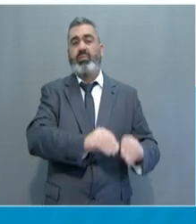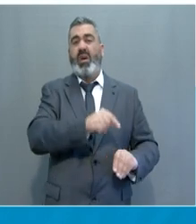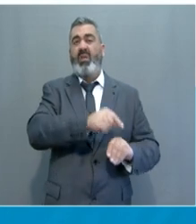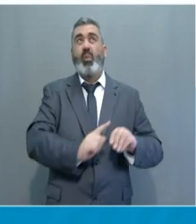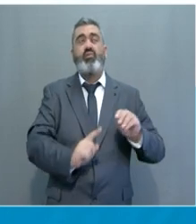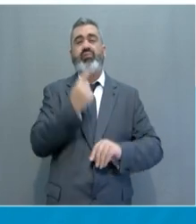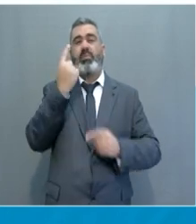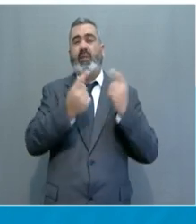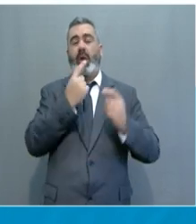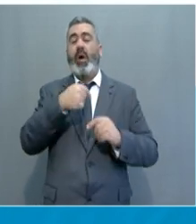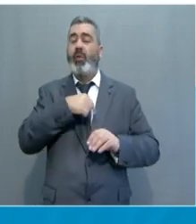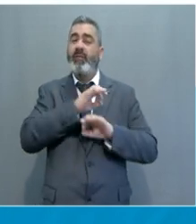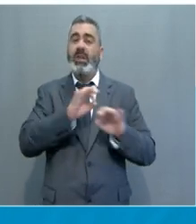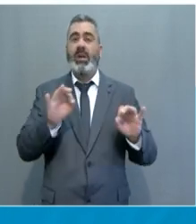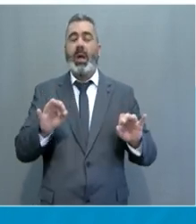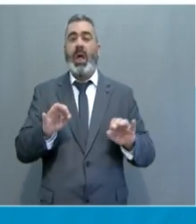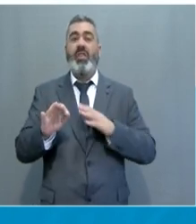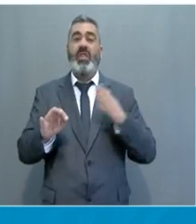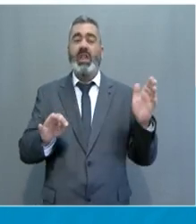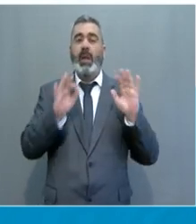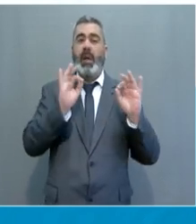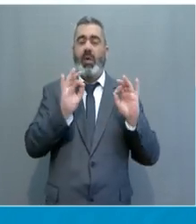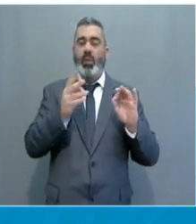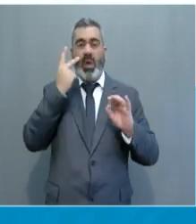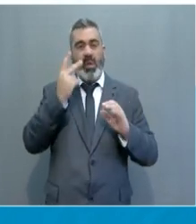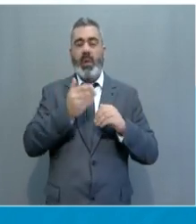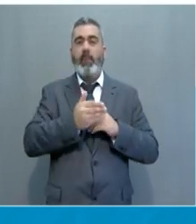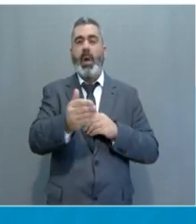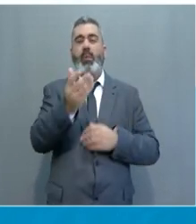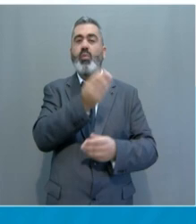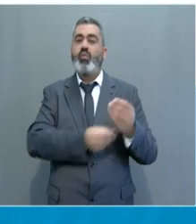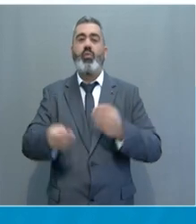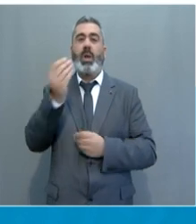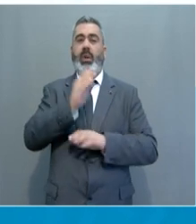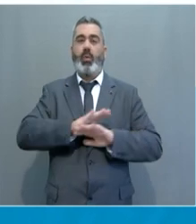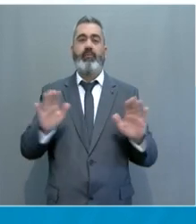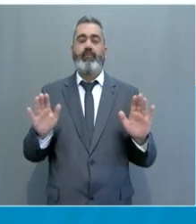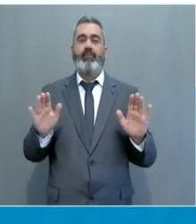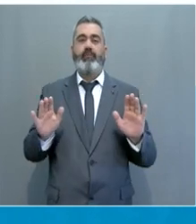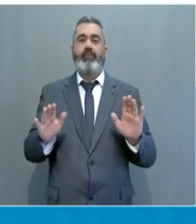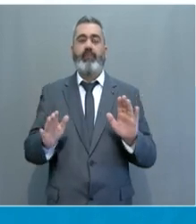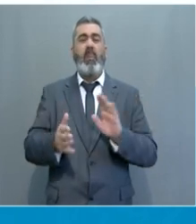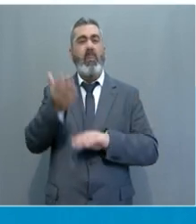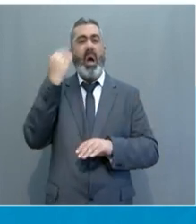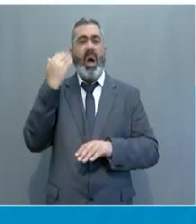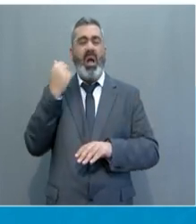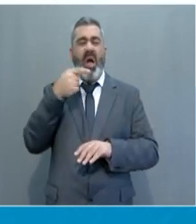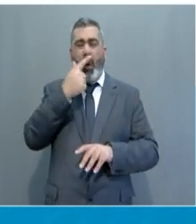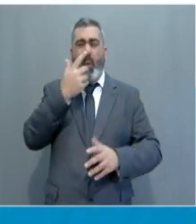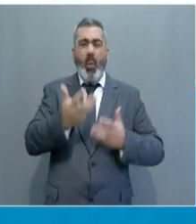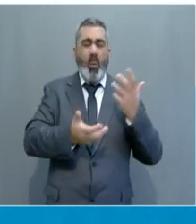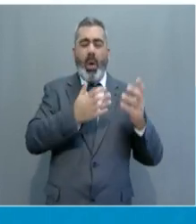τις υλοποιήσουμε και το μέλλον της Δυτικής Μακεδονίας την επόμενη μέρα θα είναι καλύτερο από το παρελθόν της και